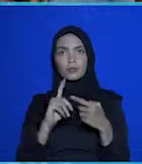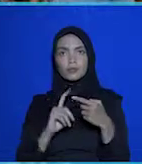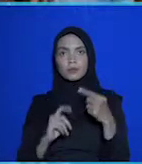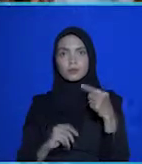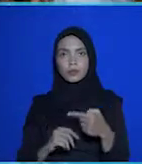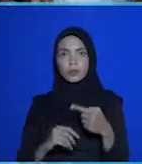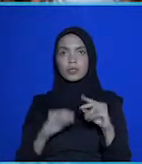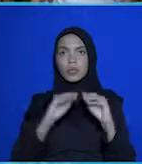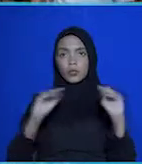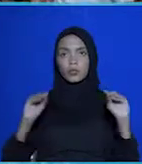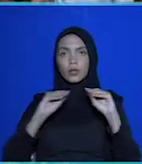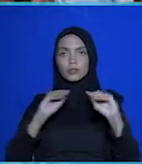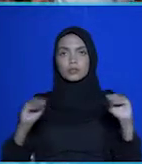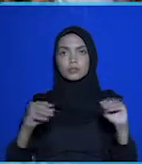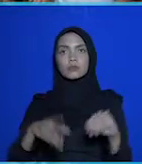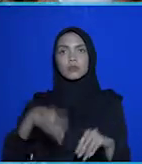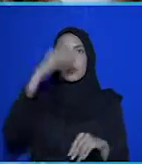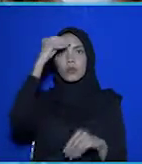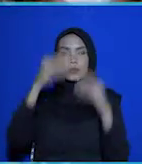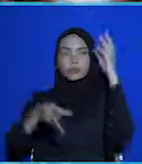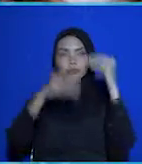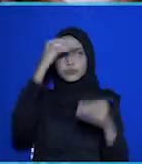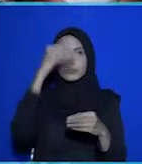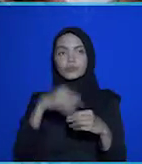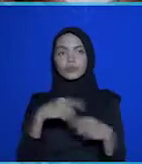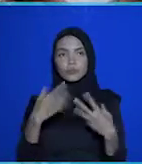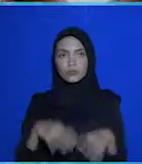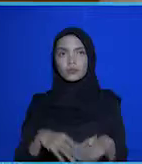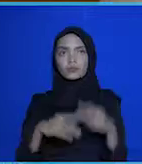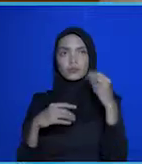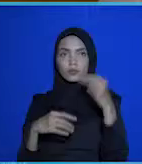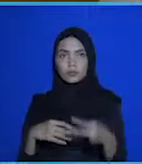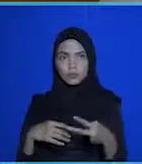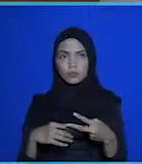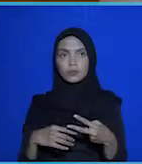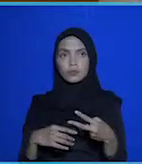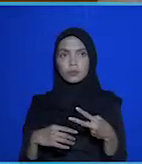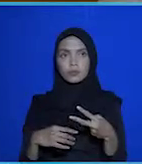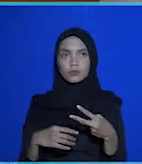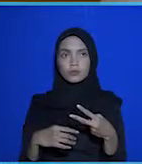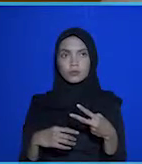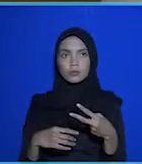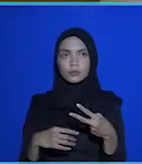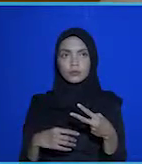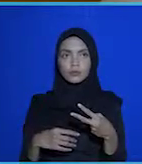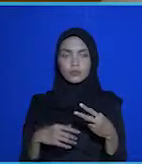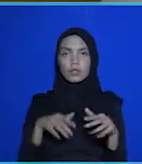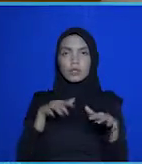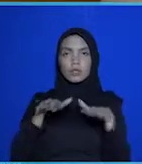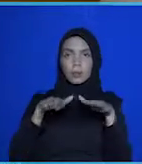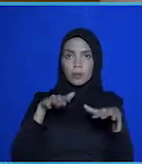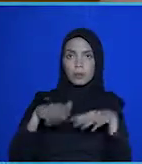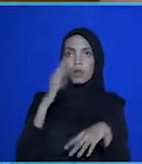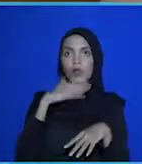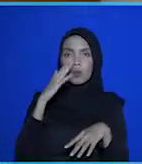ini. Yang pertama adalah aspek edukasi atau pemahaman lebih dahulu, kemudian kita